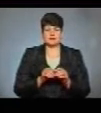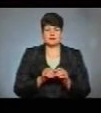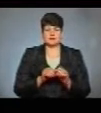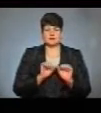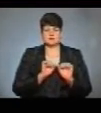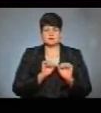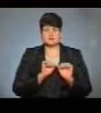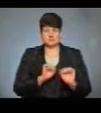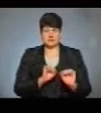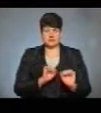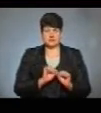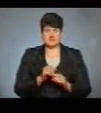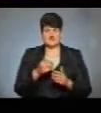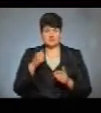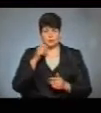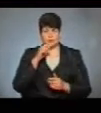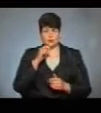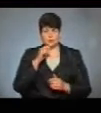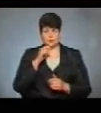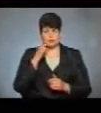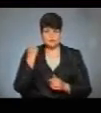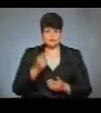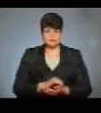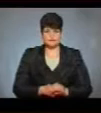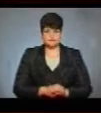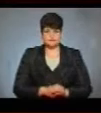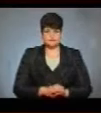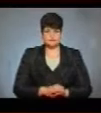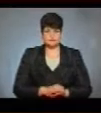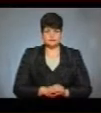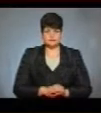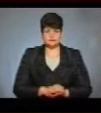загрози. Ірина Терлюк, Юрій Багрій, новини.